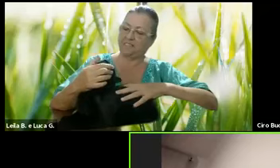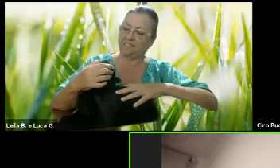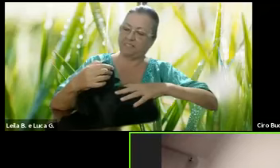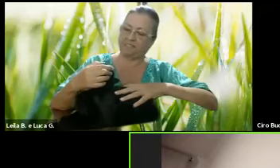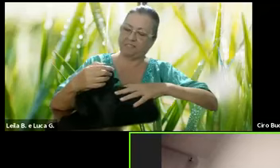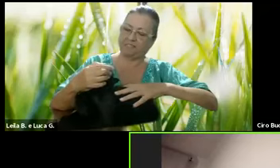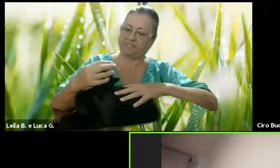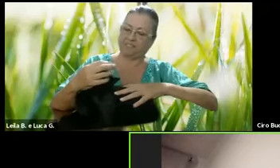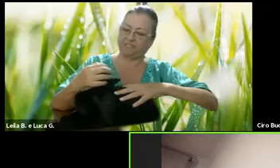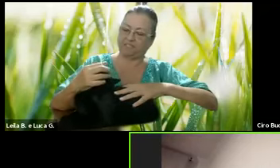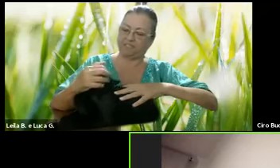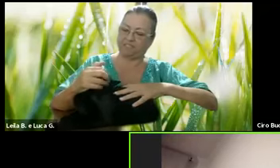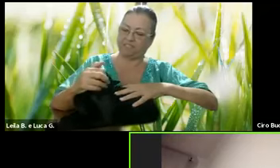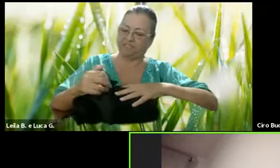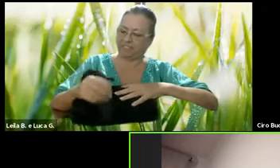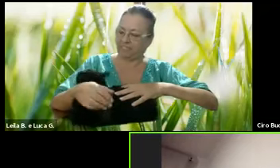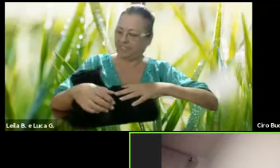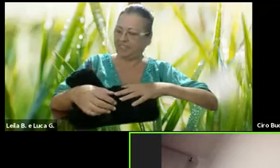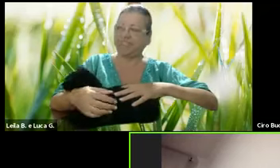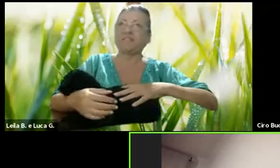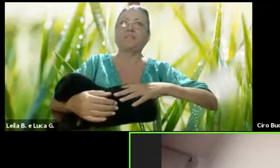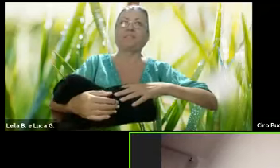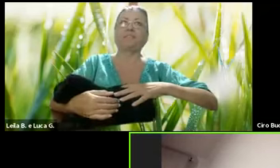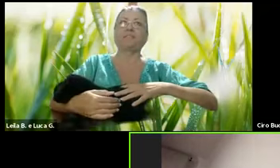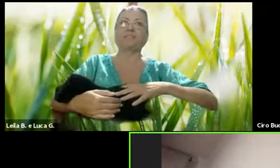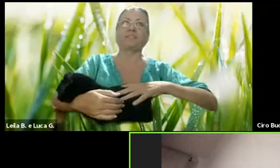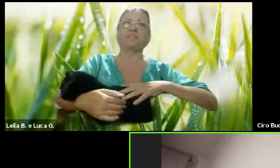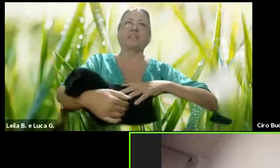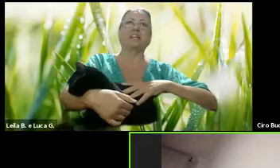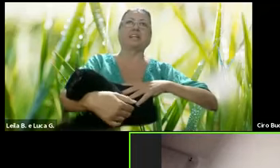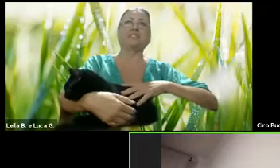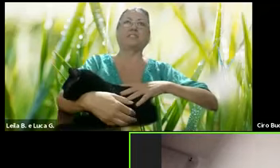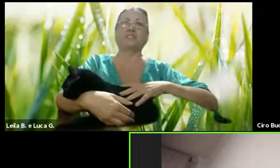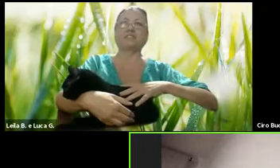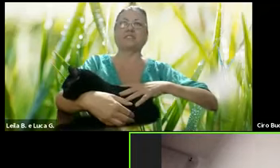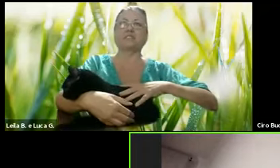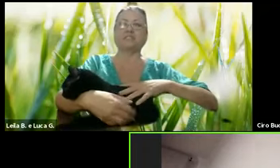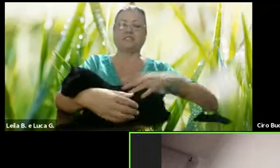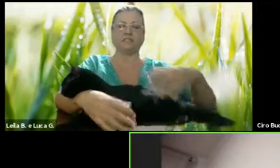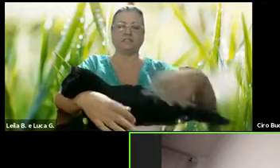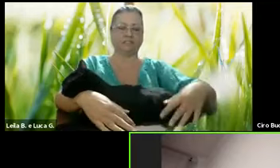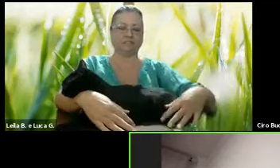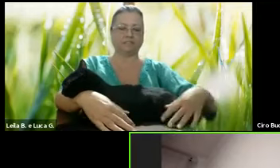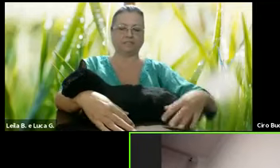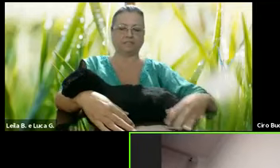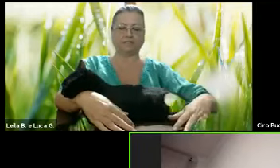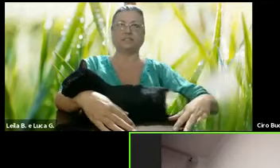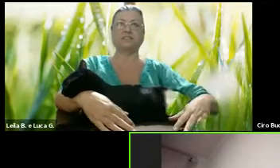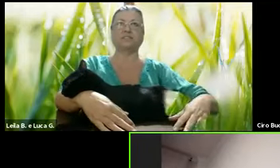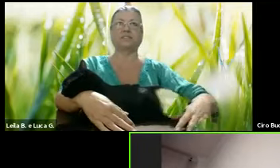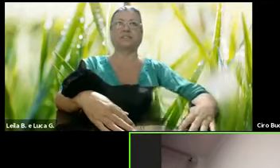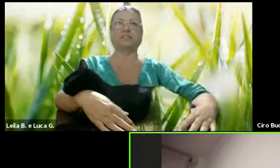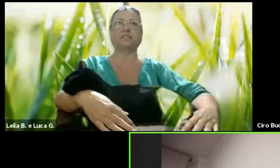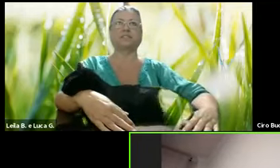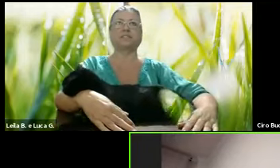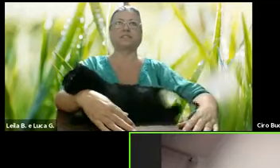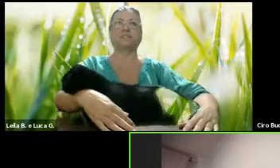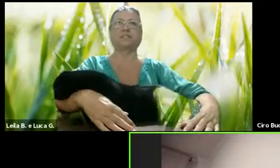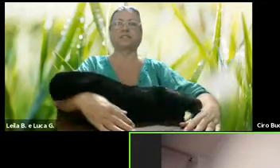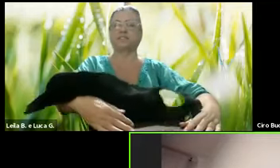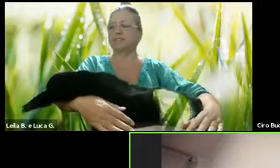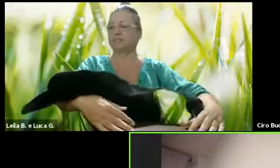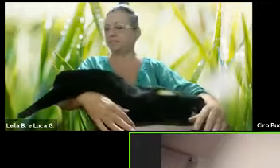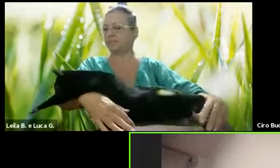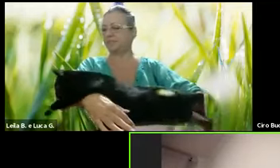è possibile che mi capiti tutto questo. Invece con questa nuova